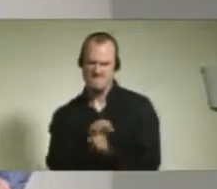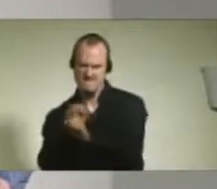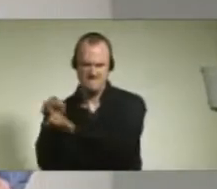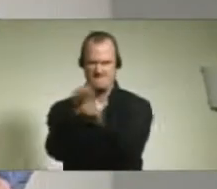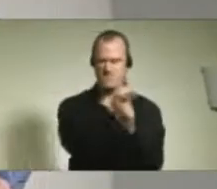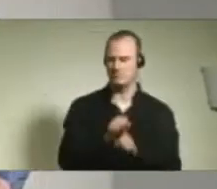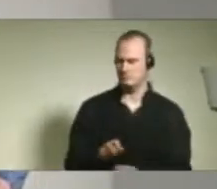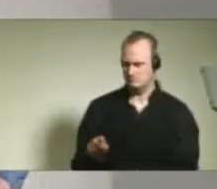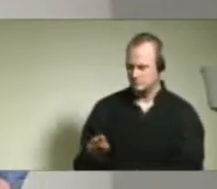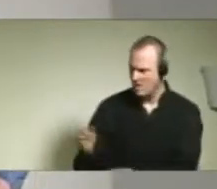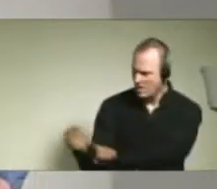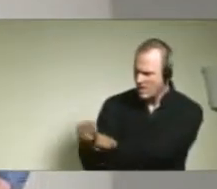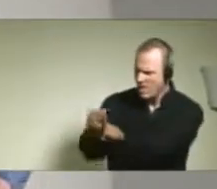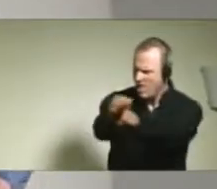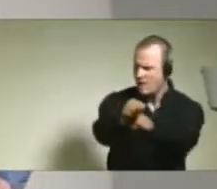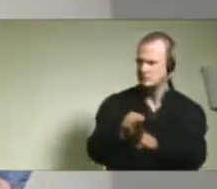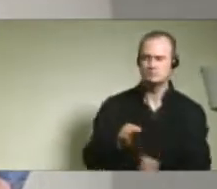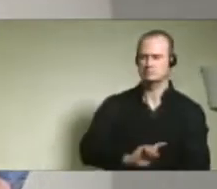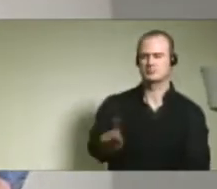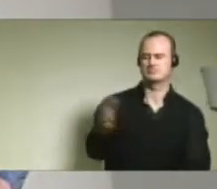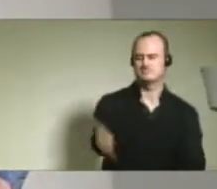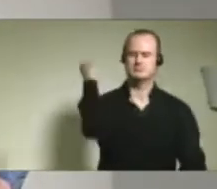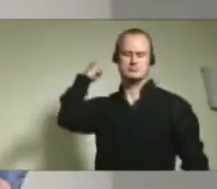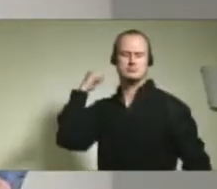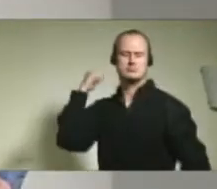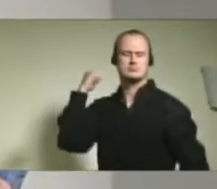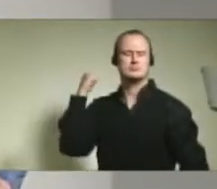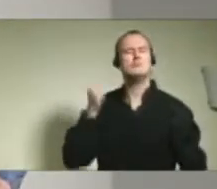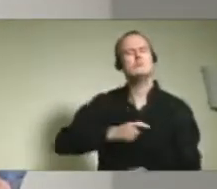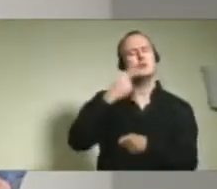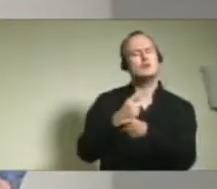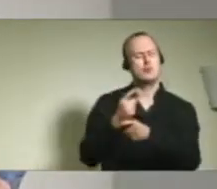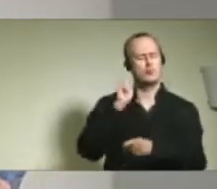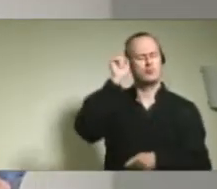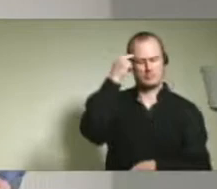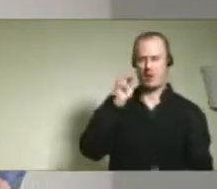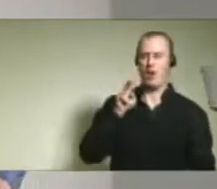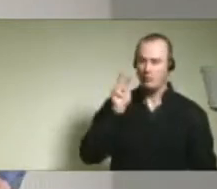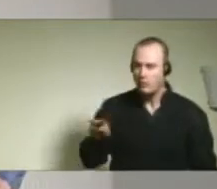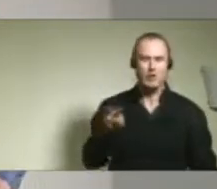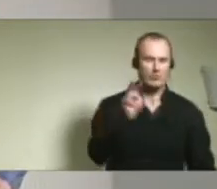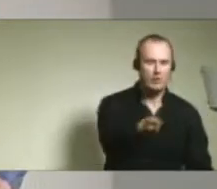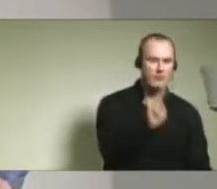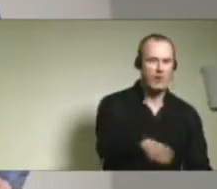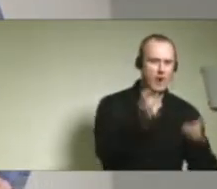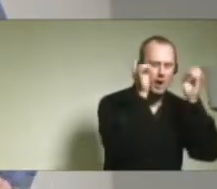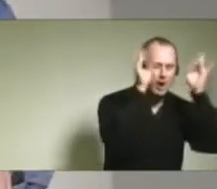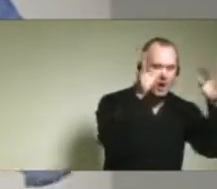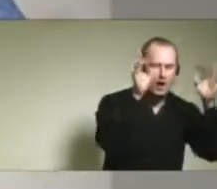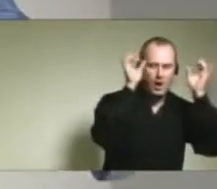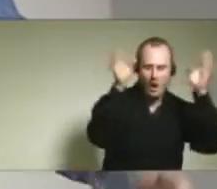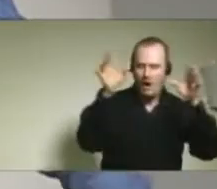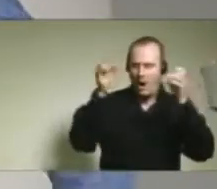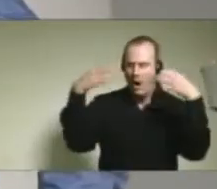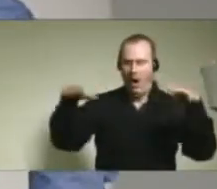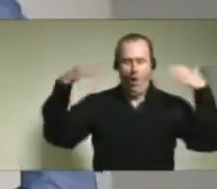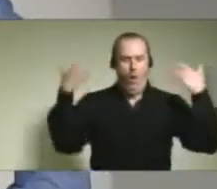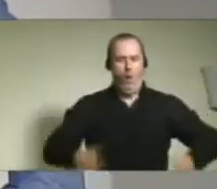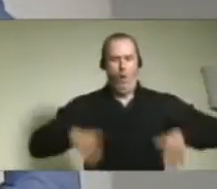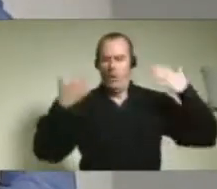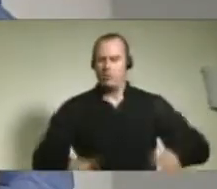sont pas toujours très fiables, même nos gouvernements commencent à se rendre compte de la catastrophe qui est créée par